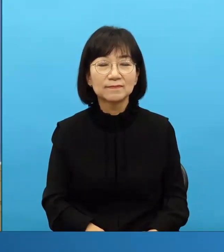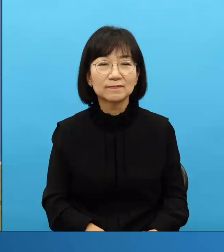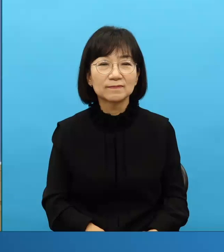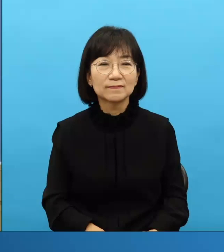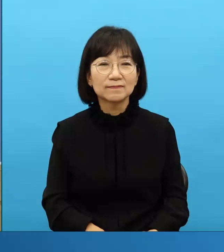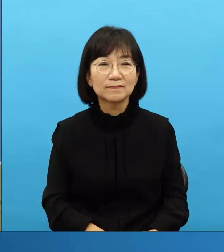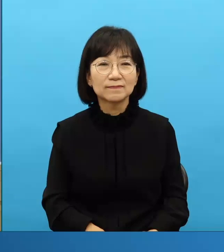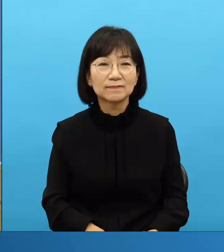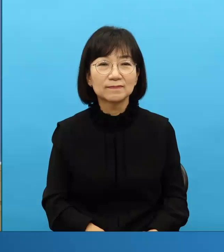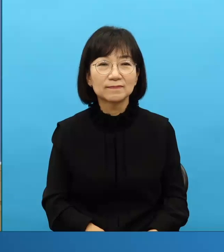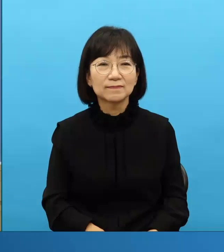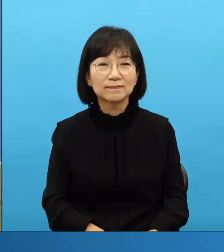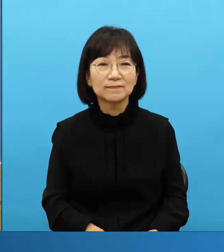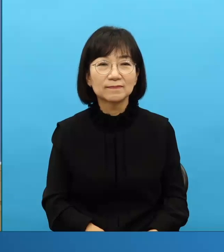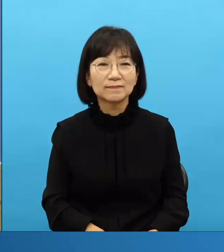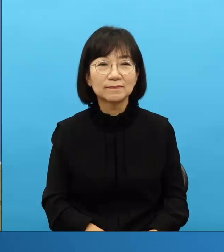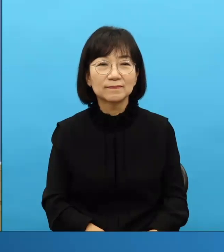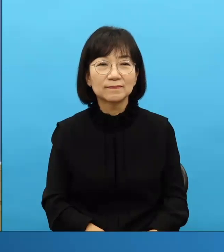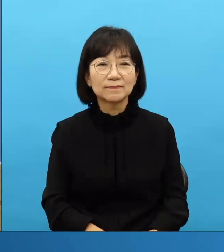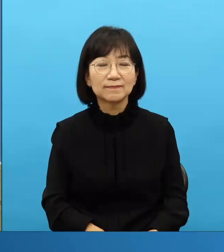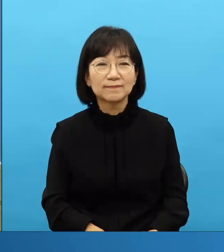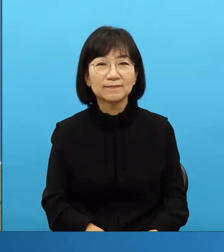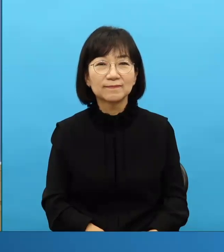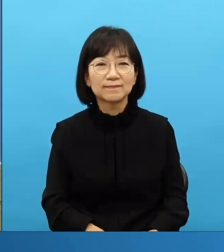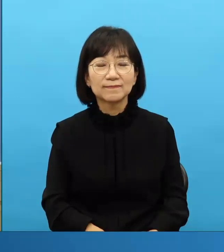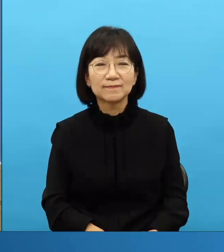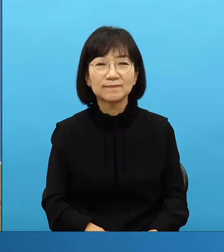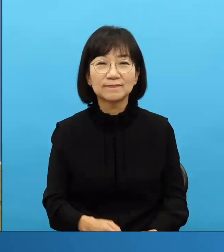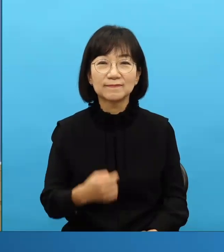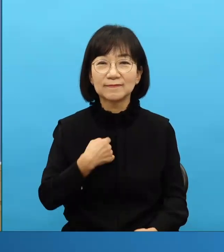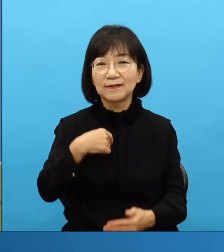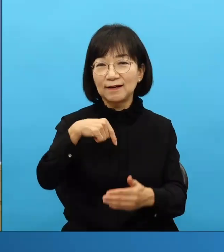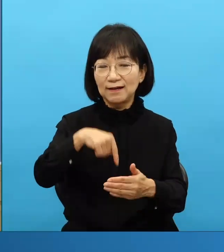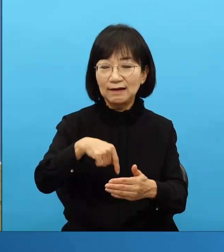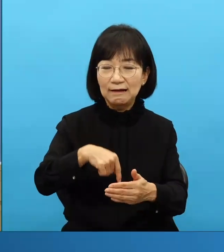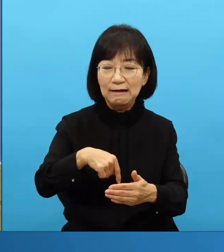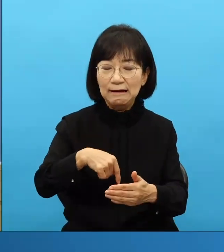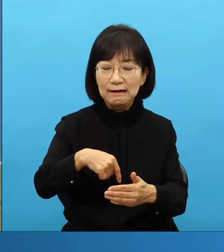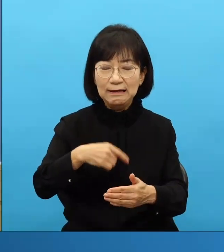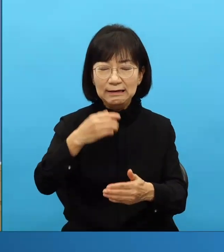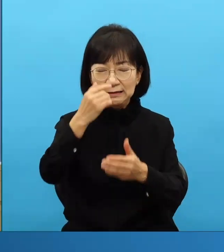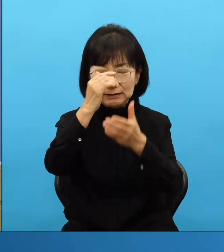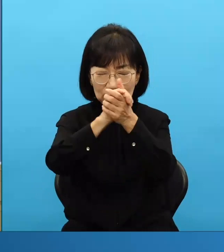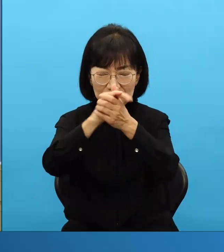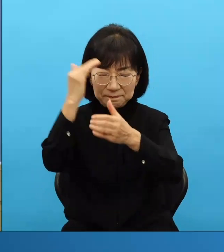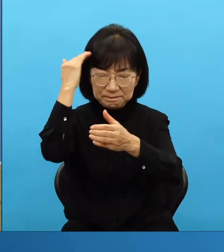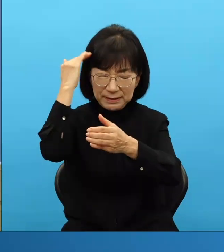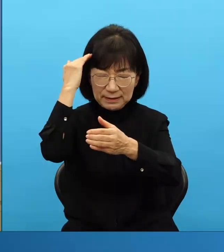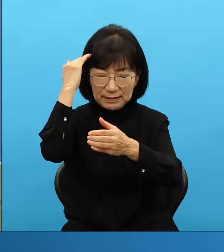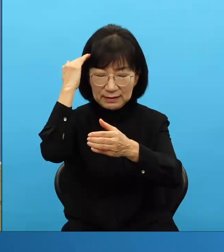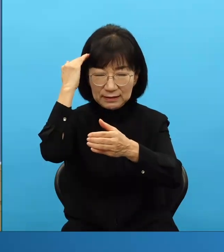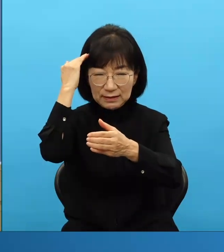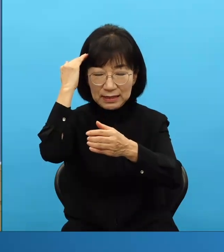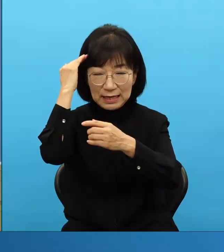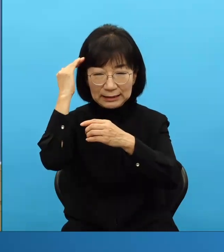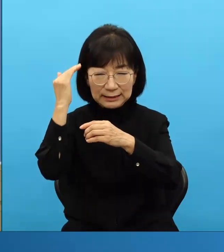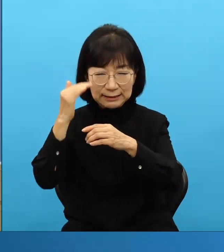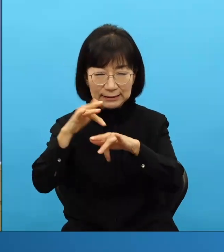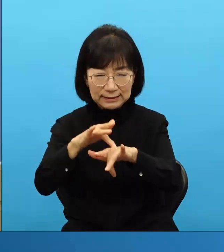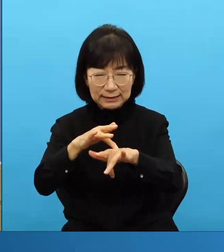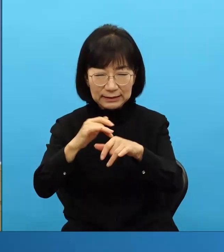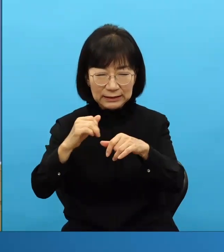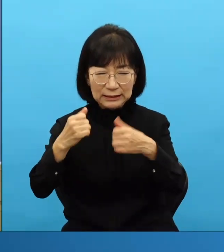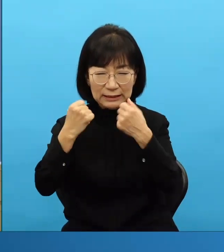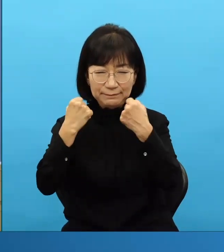break down. 내 안에 기도를 방해하고 기도를 못하게 하는 모든 흑암망대가 무너지고 하나님이